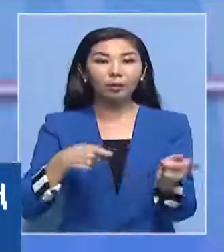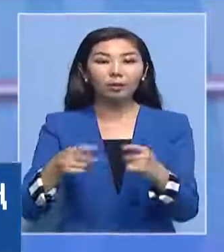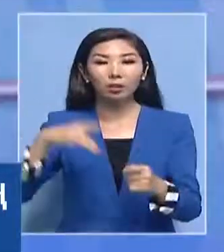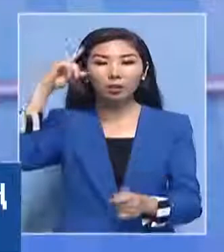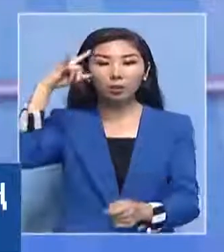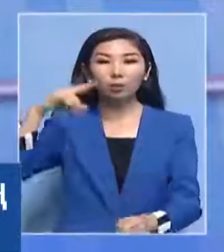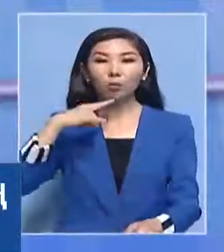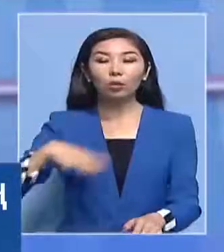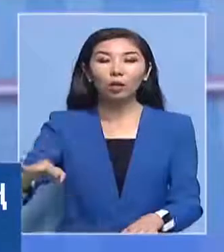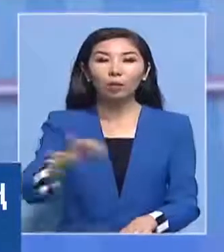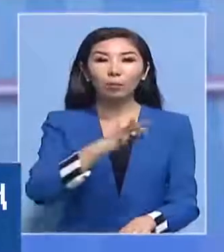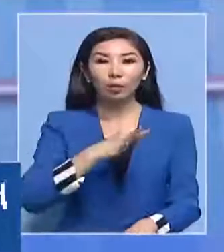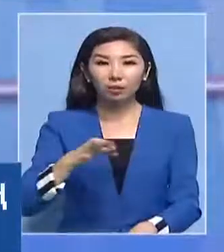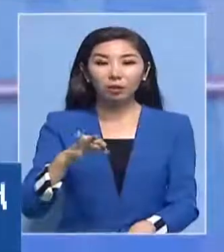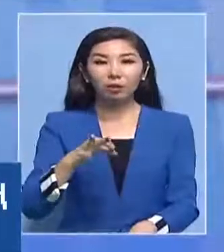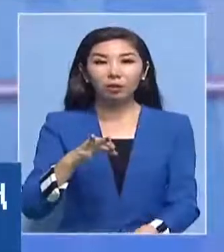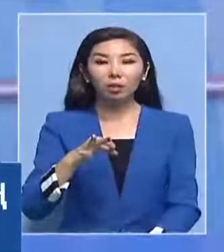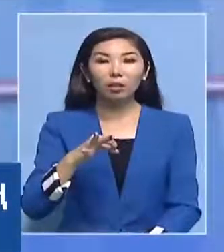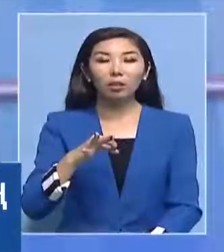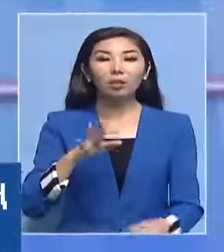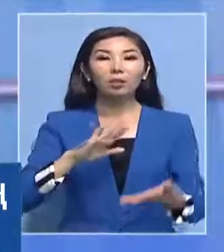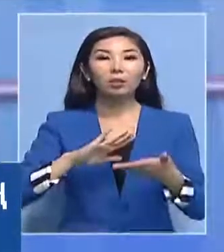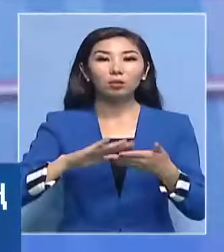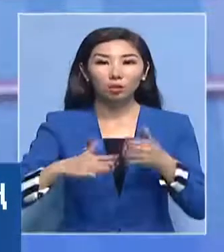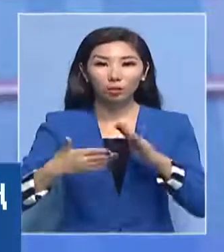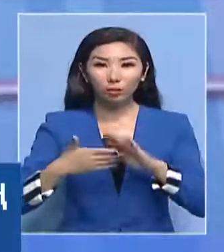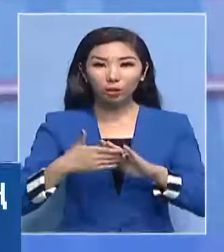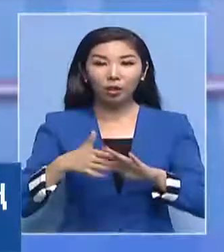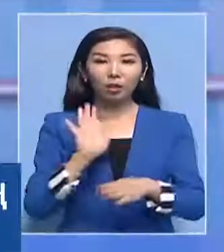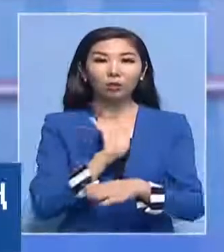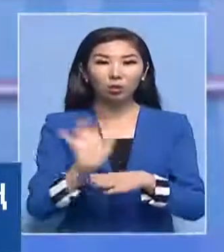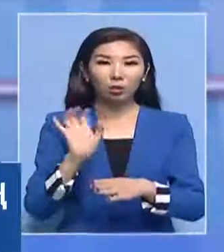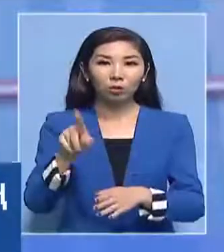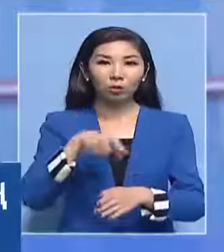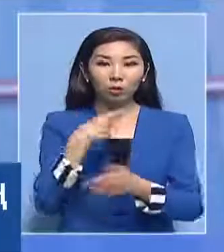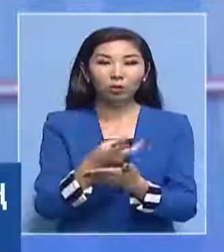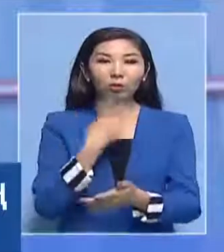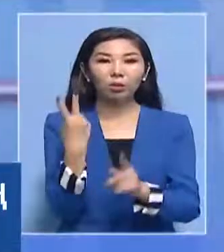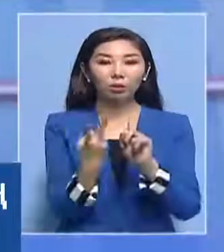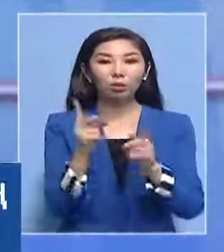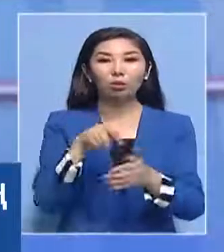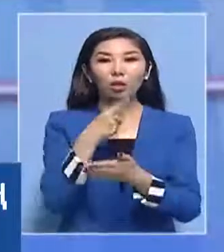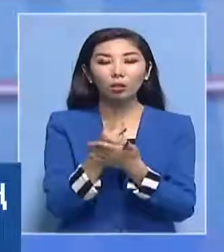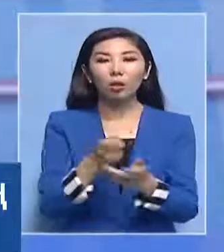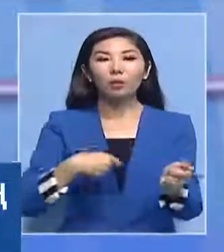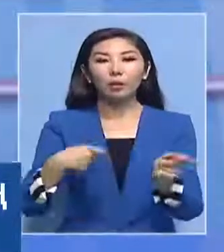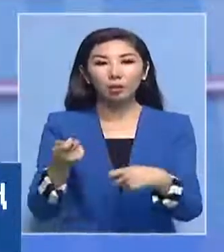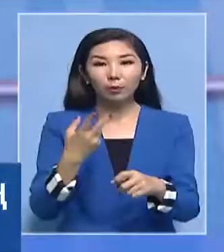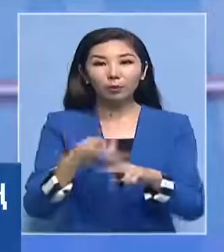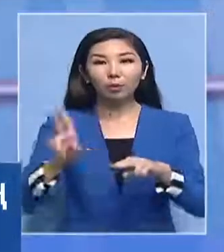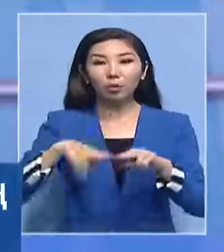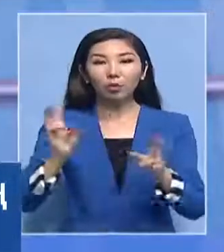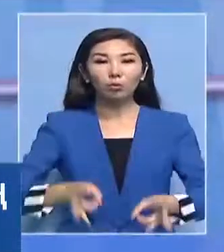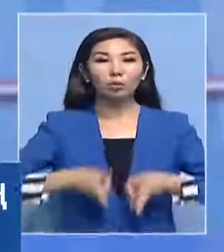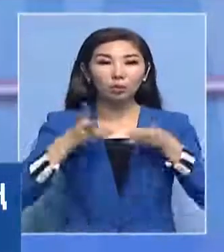Қазақстан Республикасы Федерациясында жаңа шығарылған сұрақтар. Екінші сұрақ батыс орнасында бұл